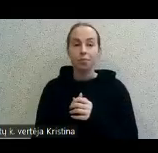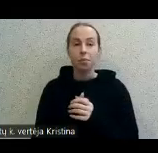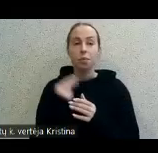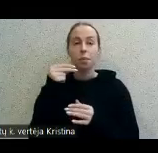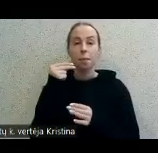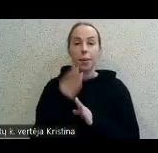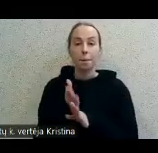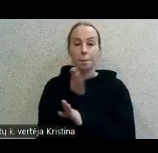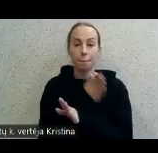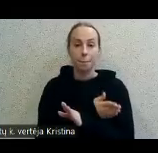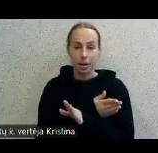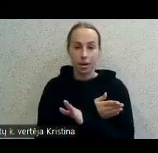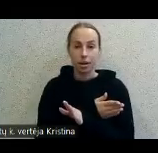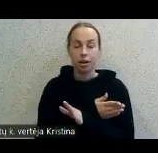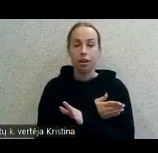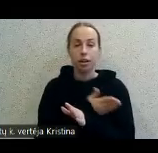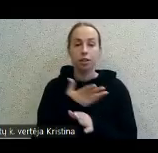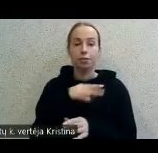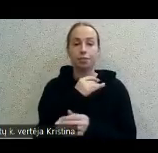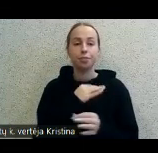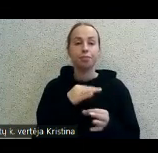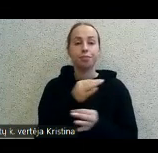Svarstėme bendrai.